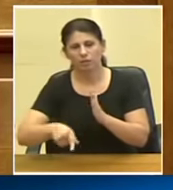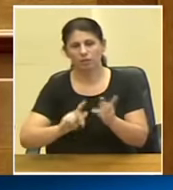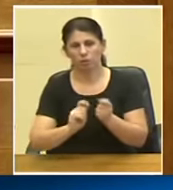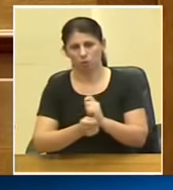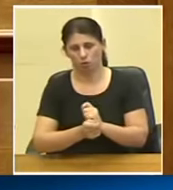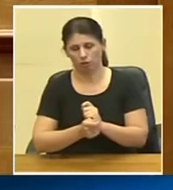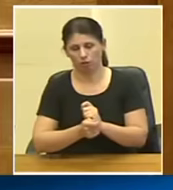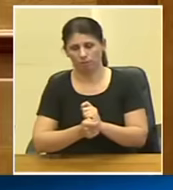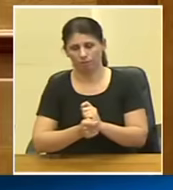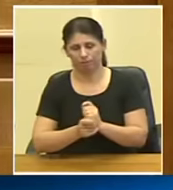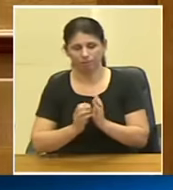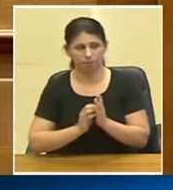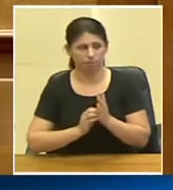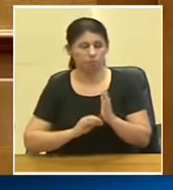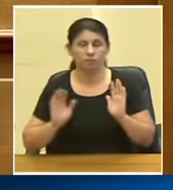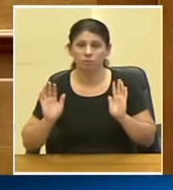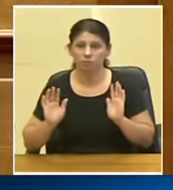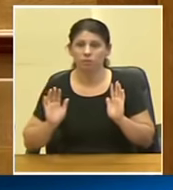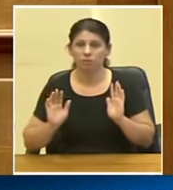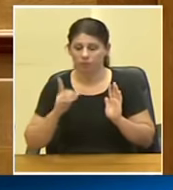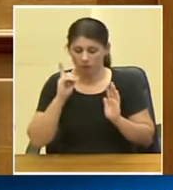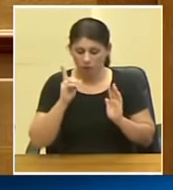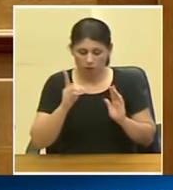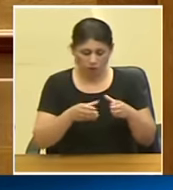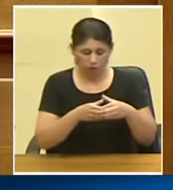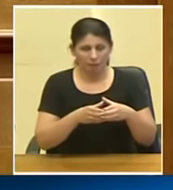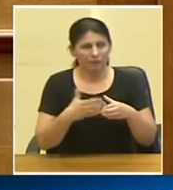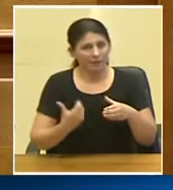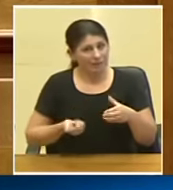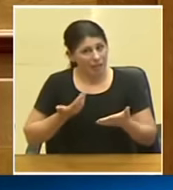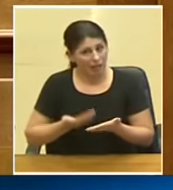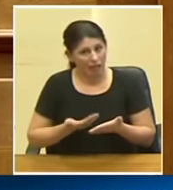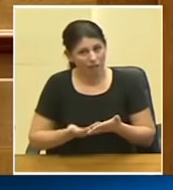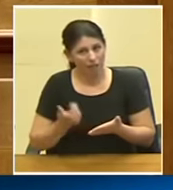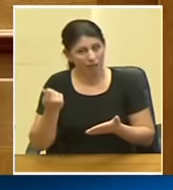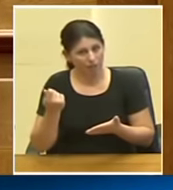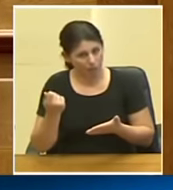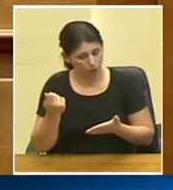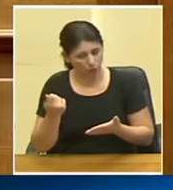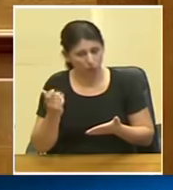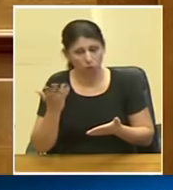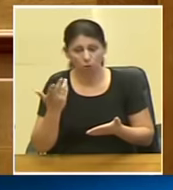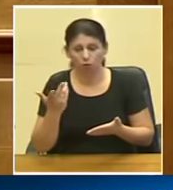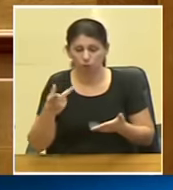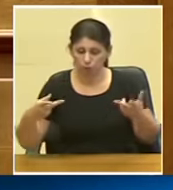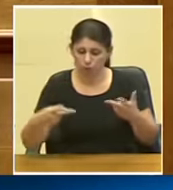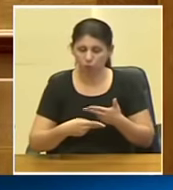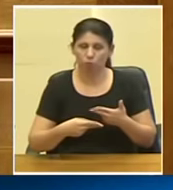τροπολογίας. Αφού τα δύο, ένα κομμάτι είχε άδεια χρηματοοικονομική, όταν το κόβει στα